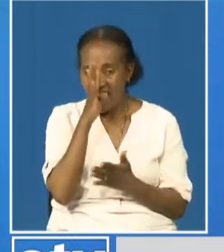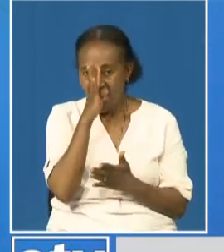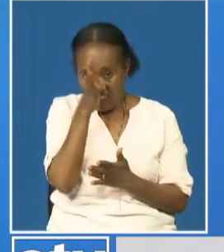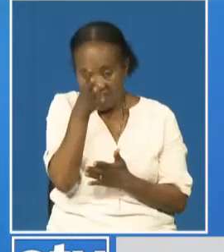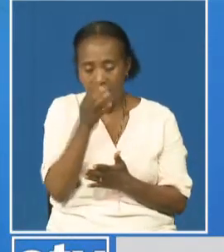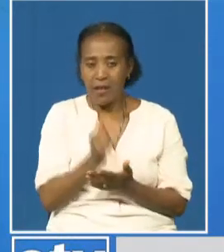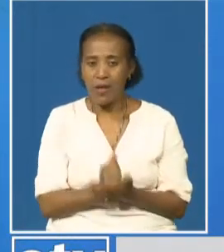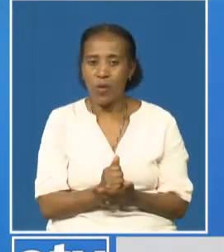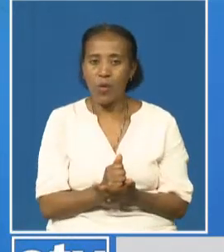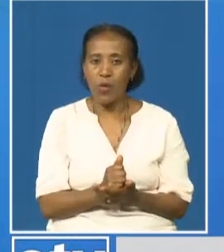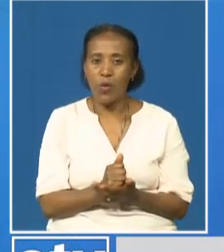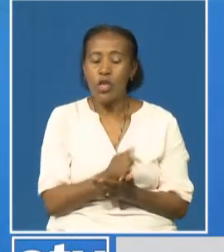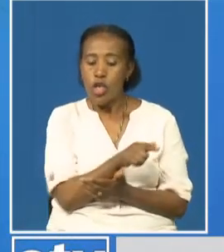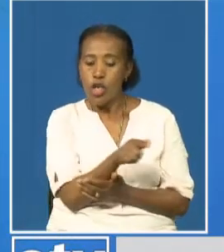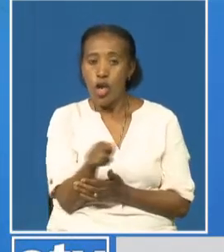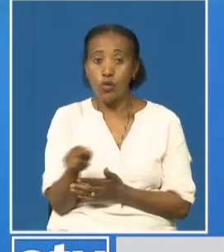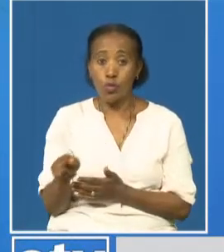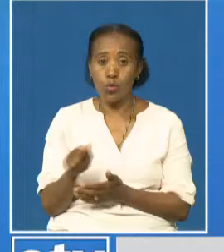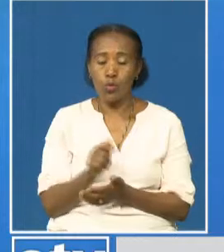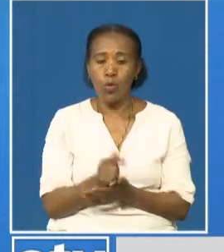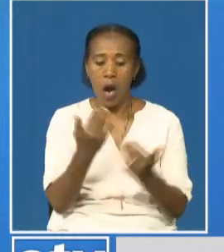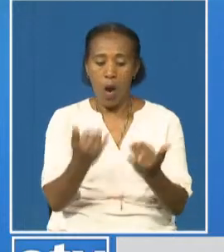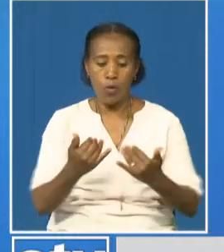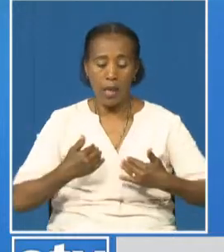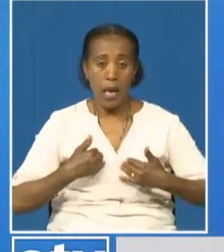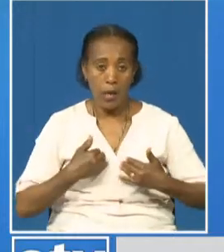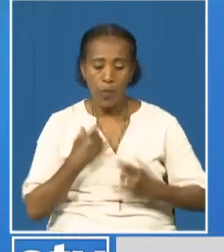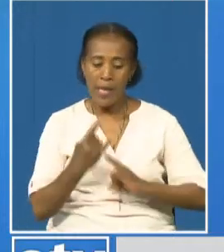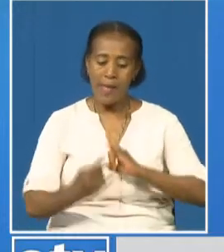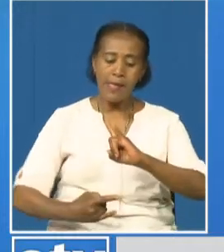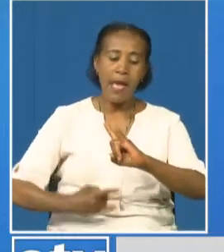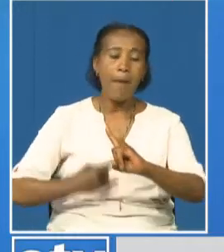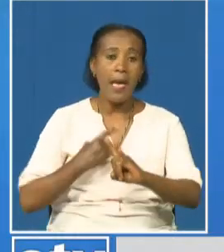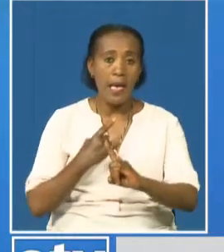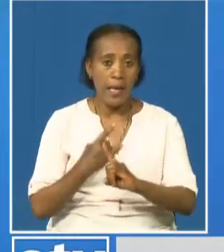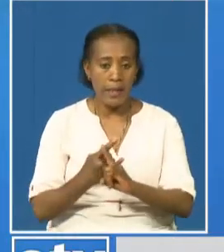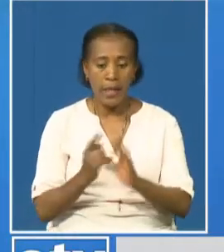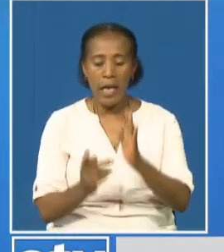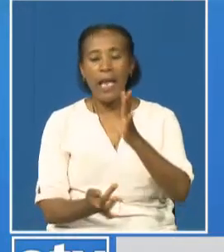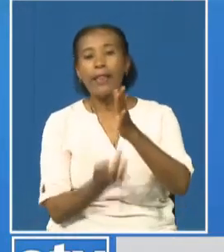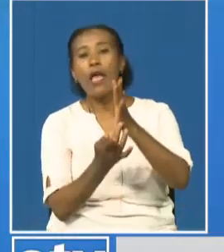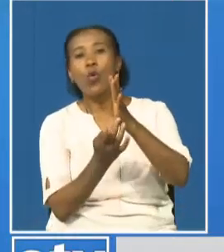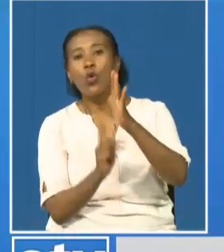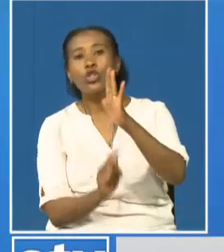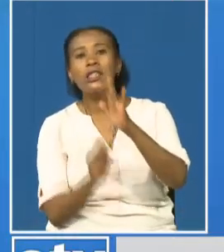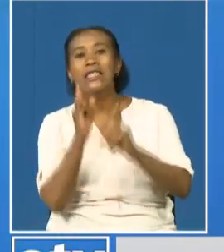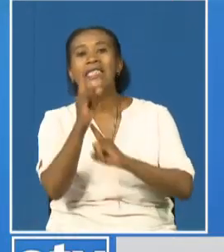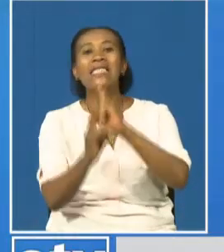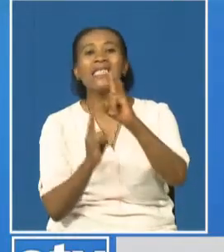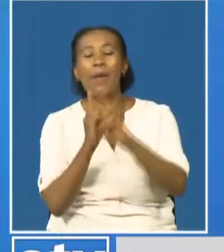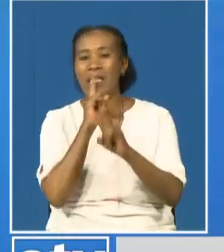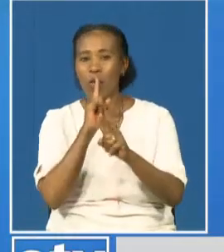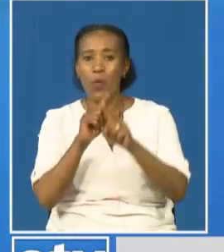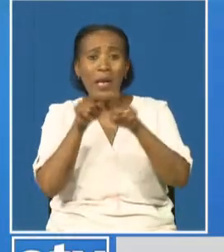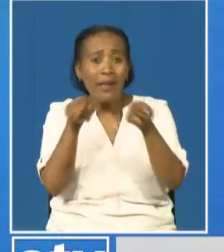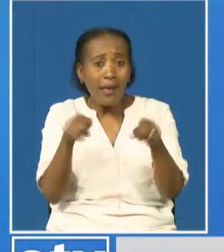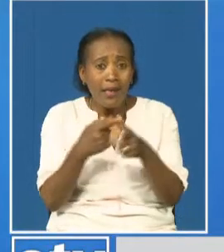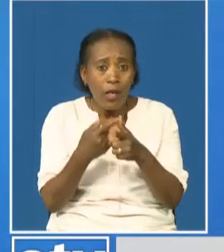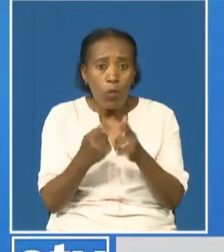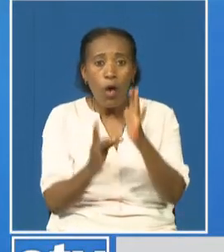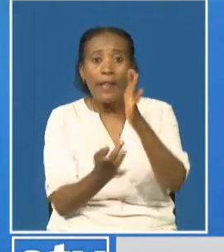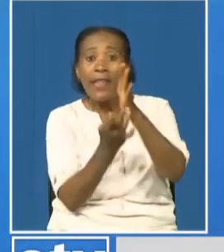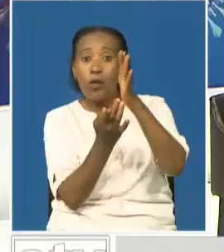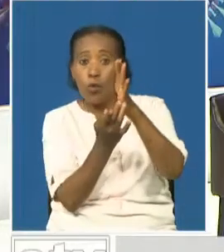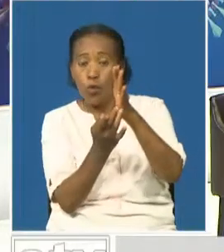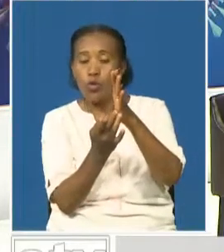የተፈጠረው። የነሱ አሁን ያሉበት ዘመን የቴክኖሎጂ ዘመን ነው። በተለይ ደግሞ